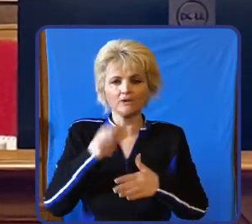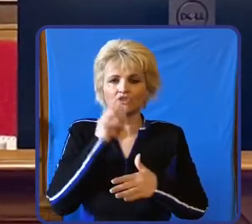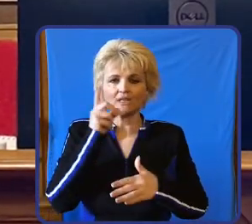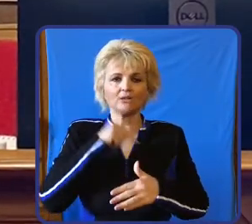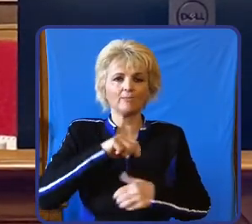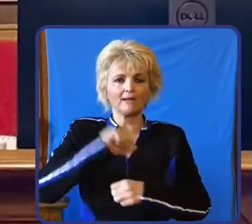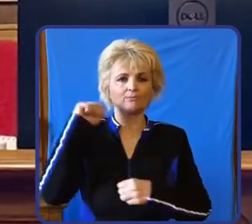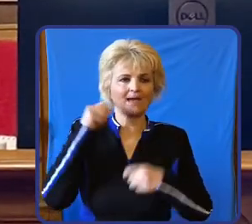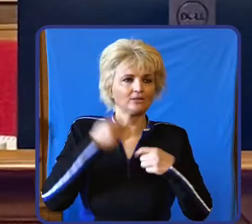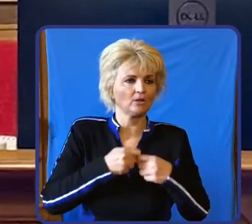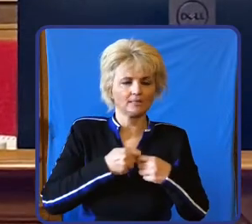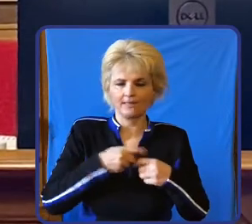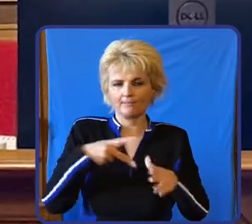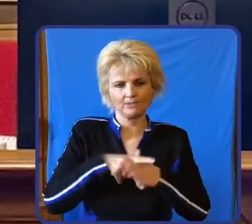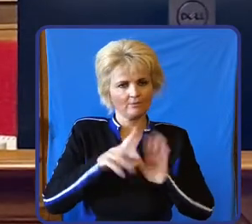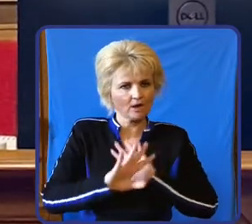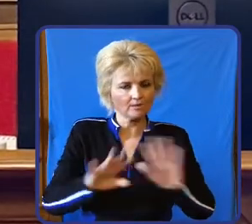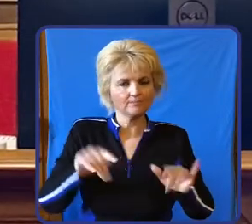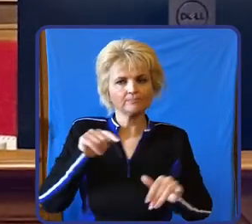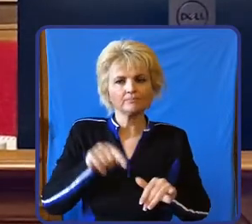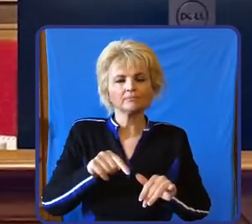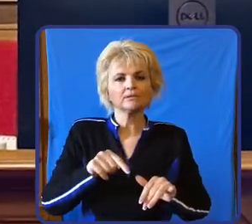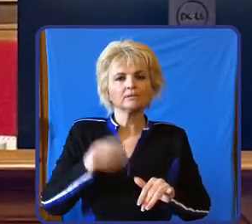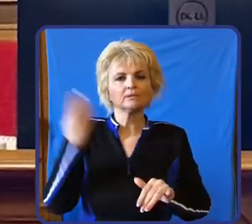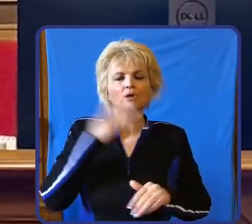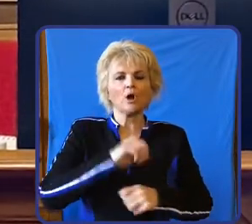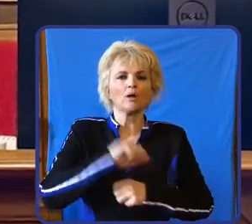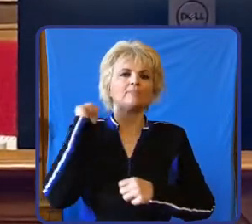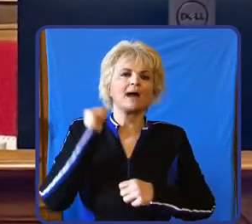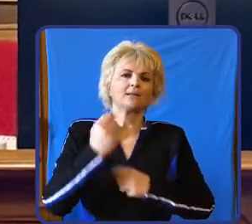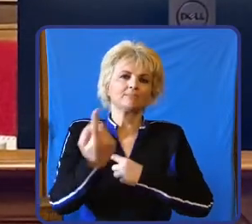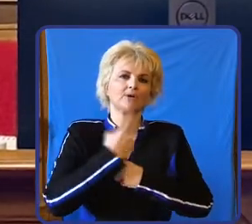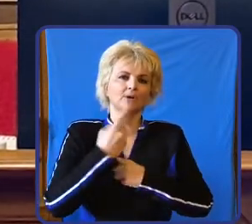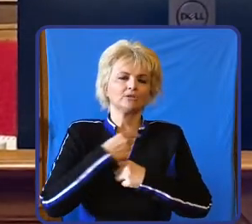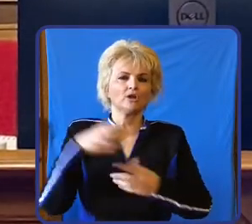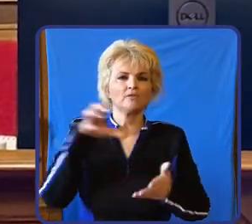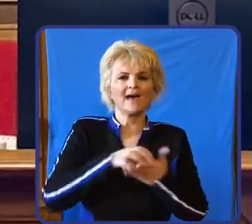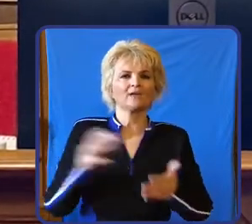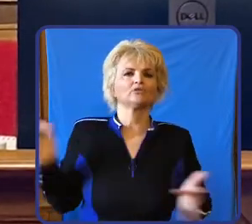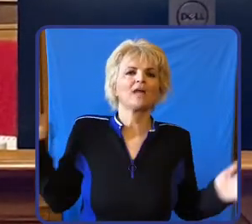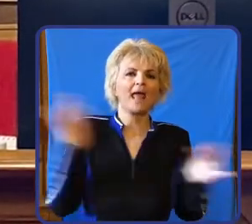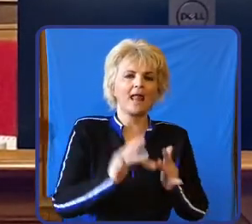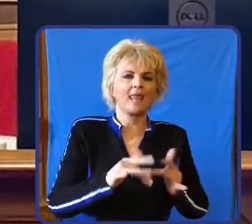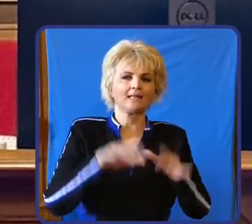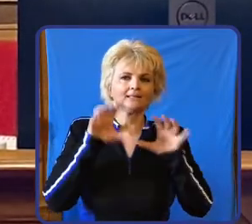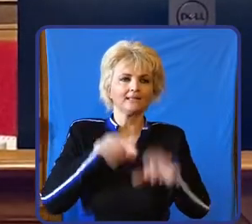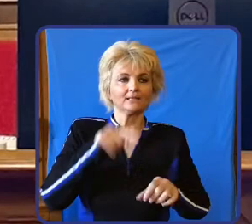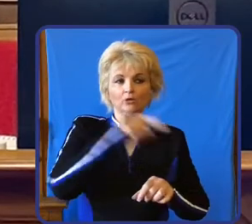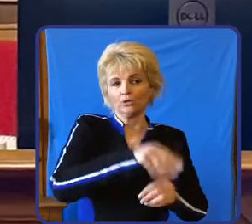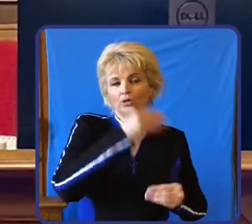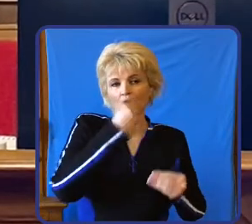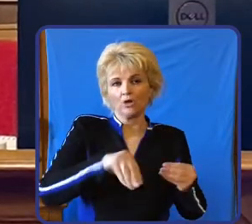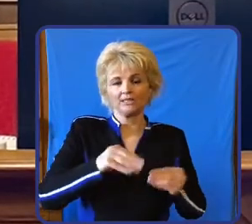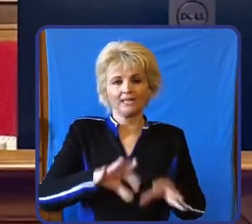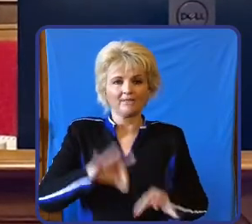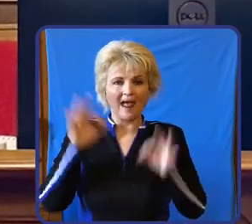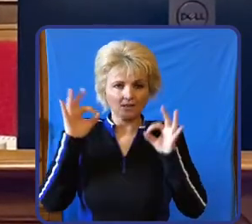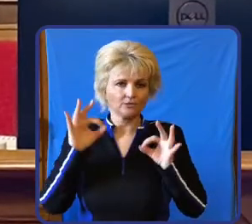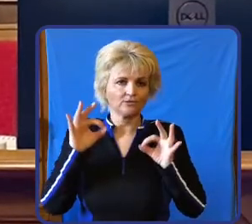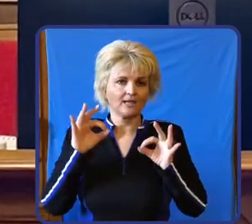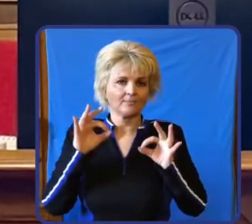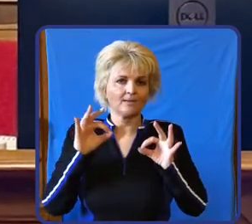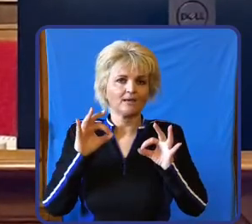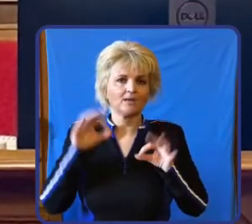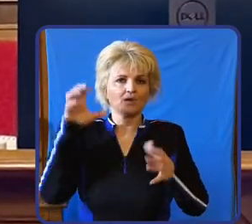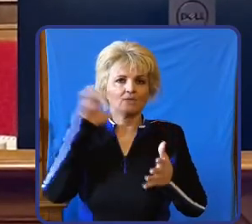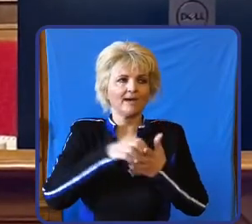párttag. Nem. Az zavar, amikor pártparancsra a város érdeke ellen tesz. Őt azért választották meg, még ha listás képviselőnek is,